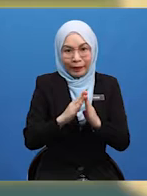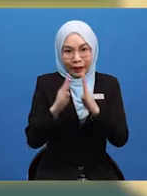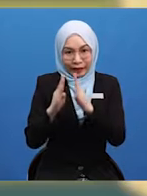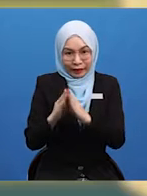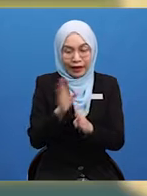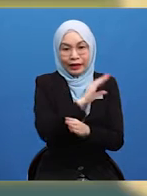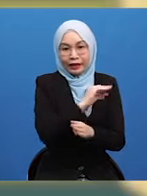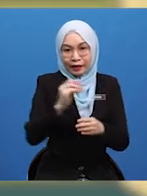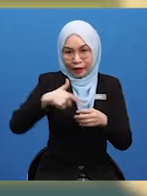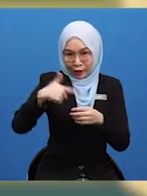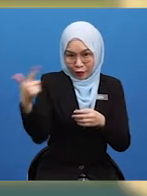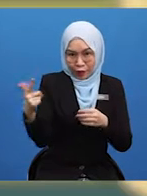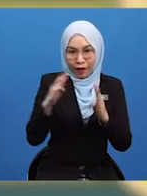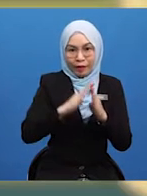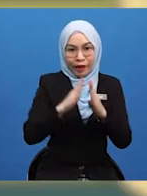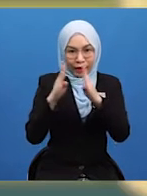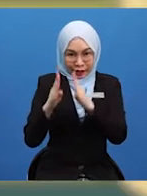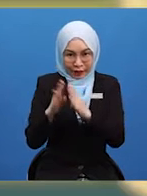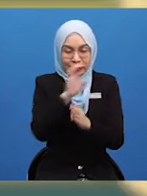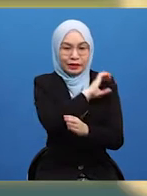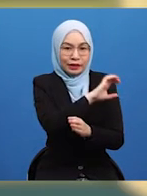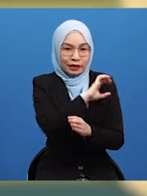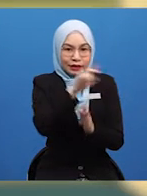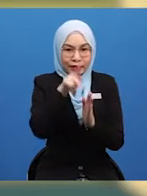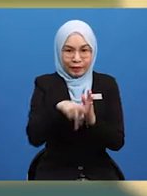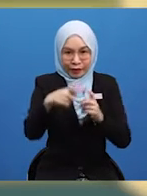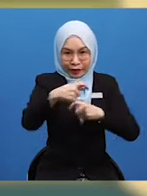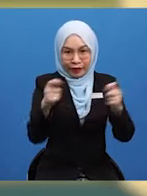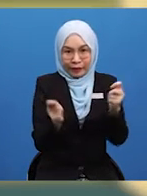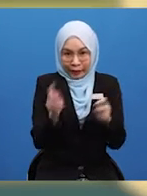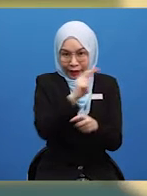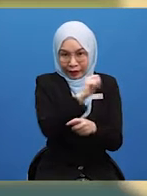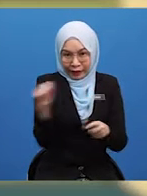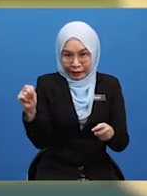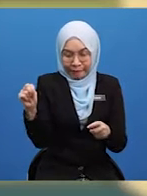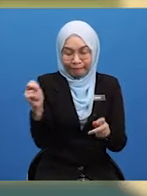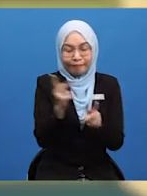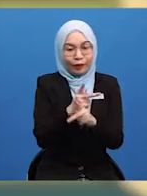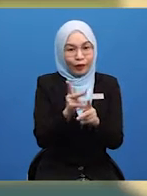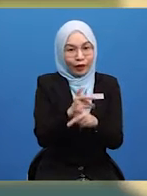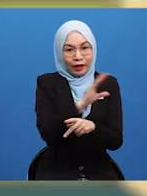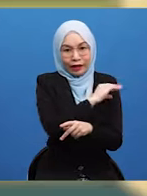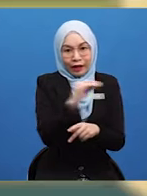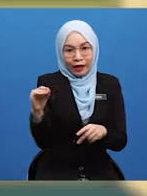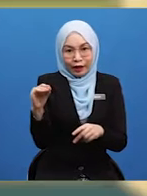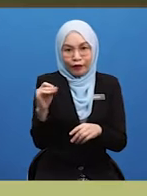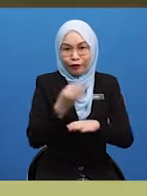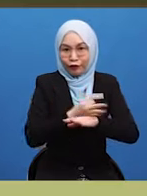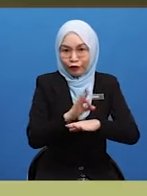luar bandar, ciri-ciri pertempatan, pola dan fungsi pertempatan